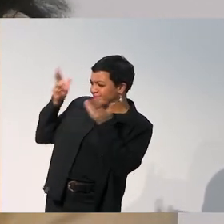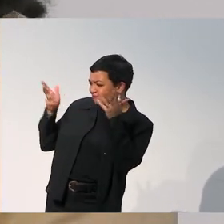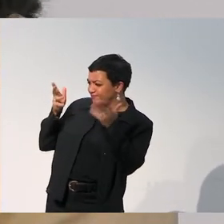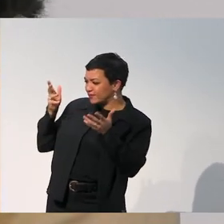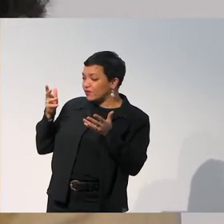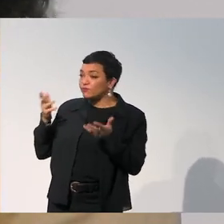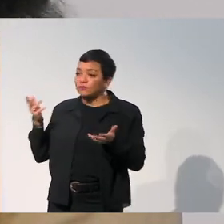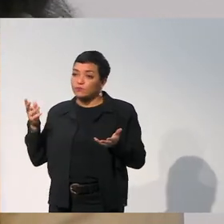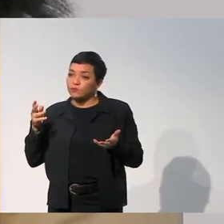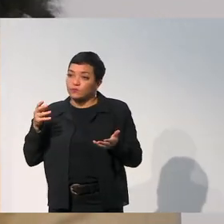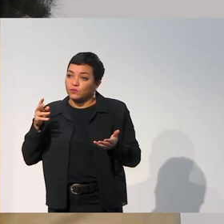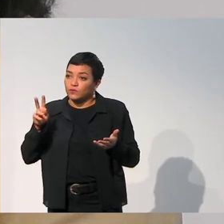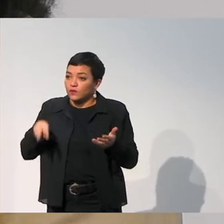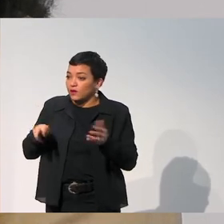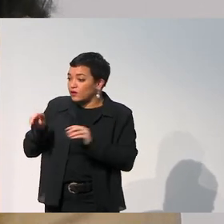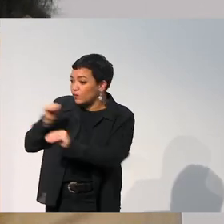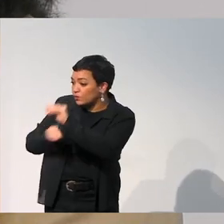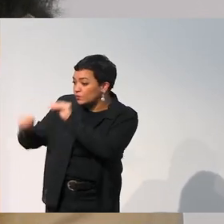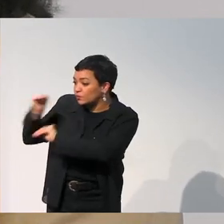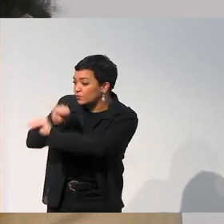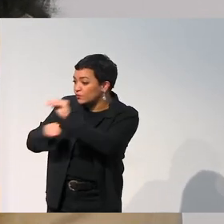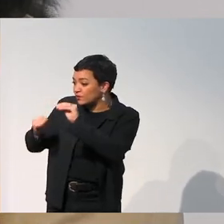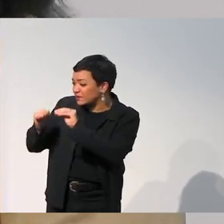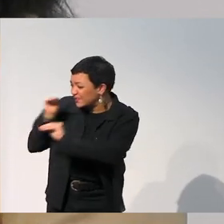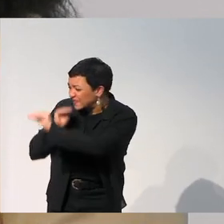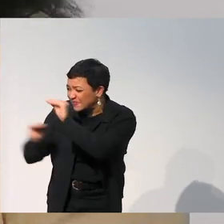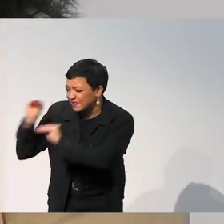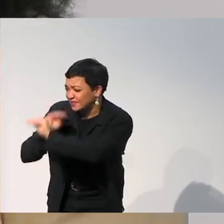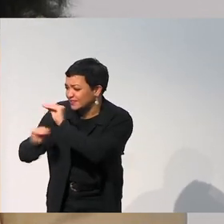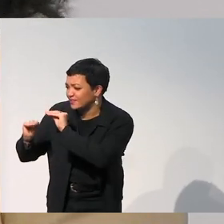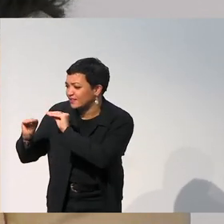s'en occupait tellement que parfois il avait l'impression